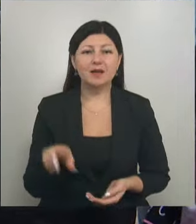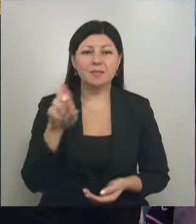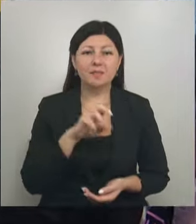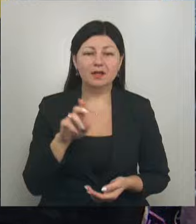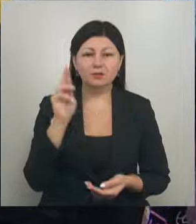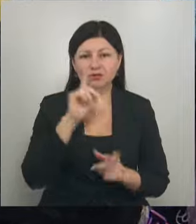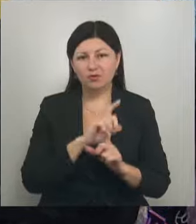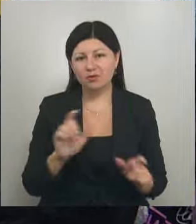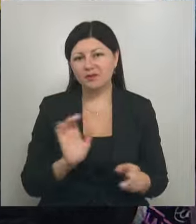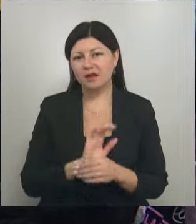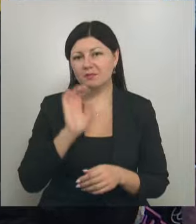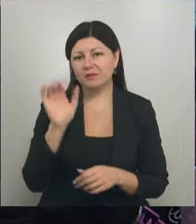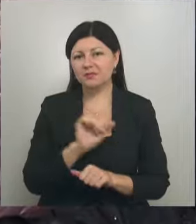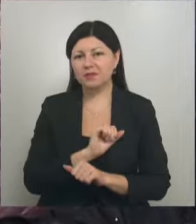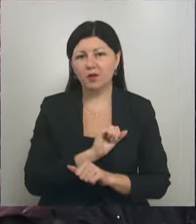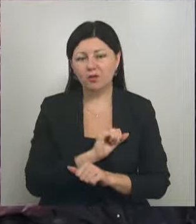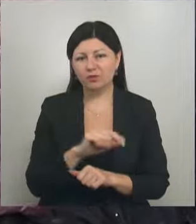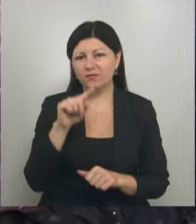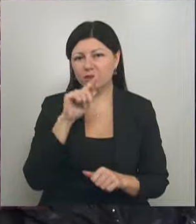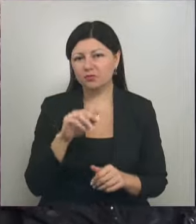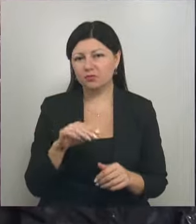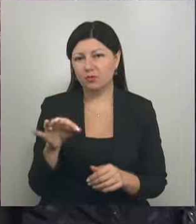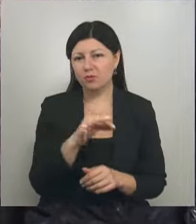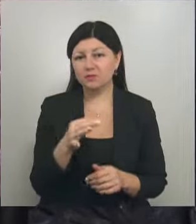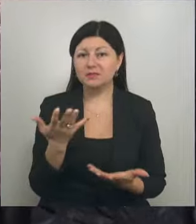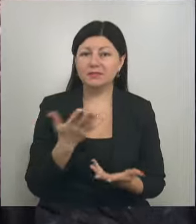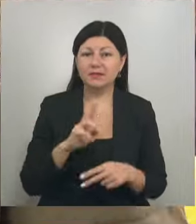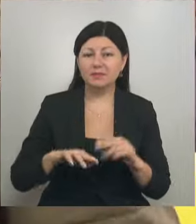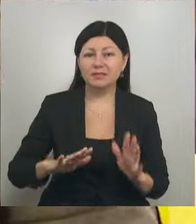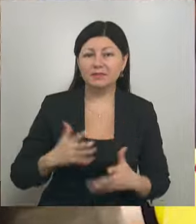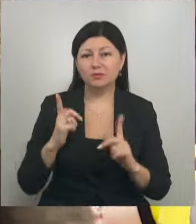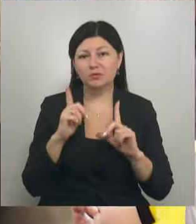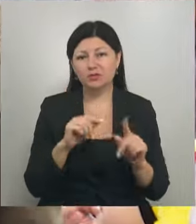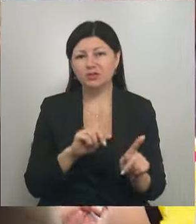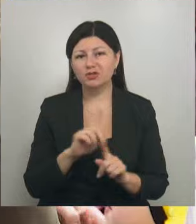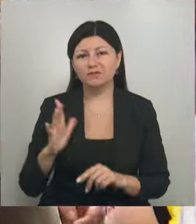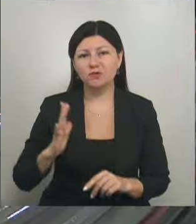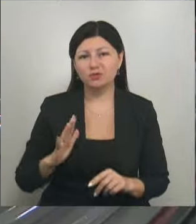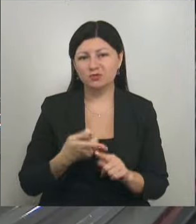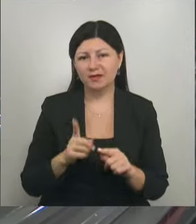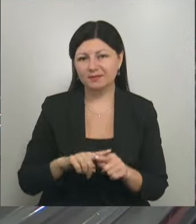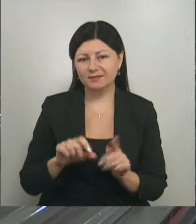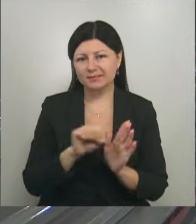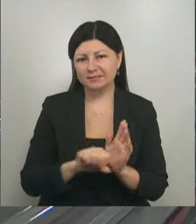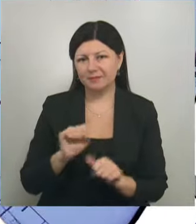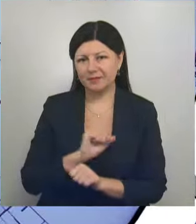Белгородские школьники отправились на отдых в Калужскую область. С каким настроением уезжали и чего ждут от этих зимних